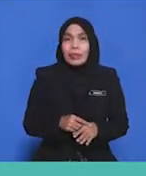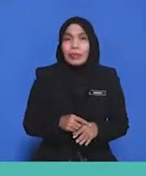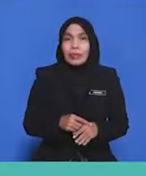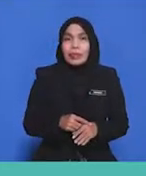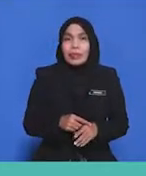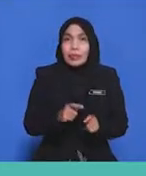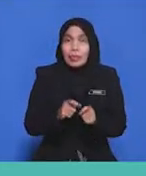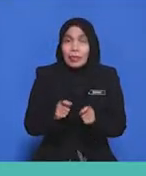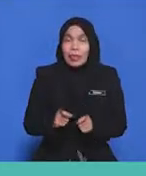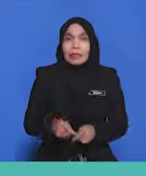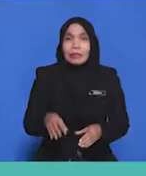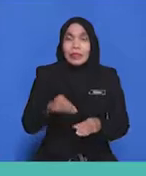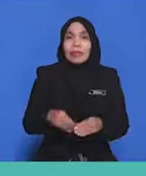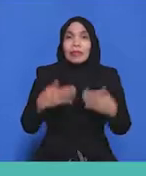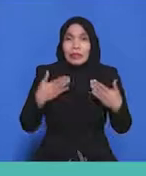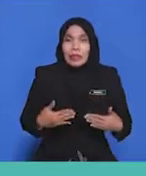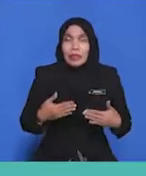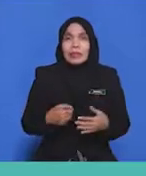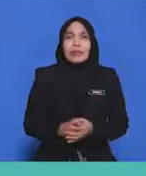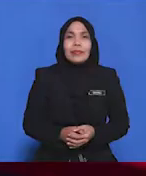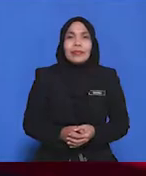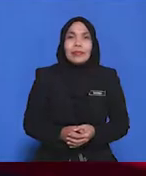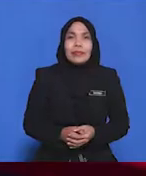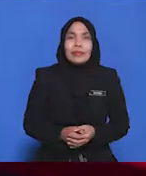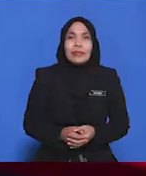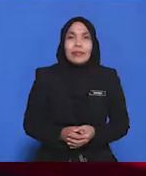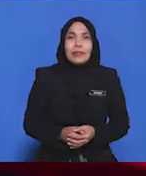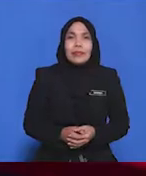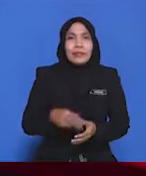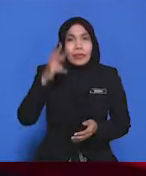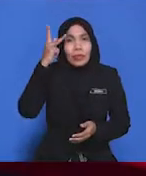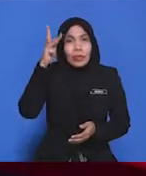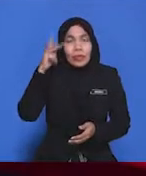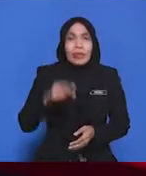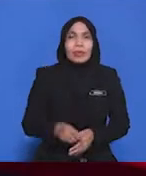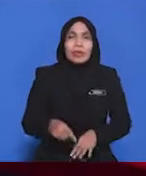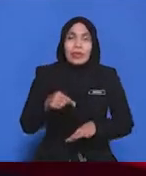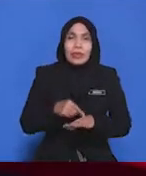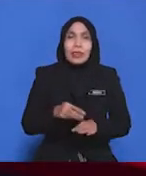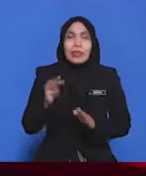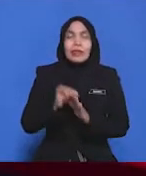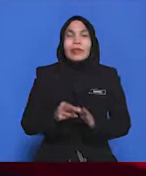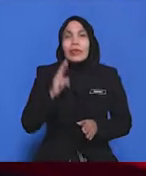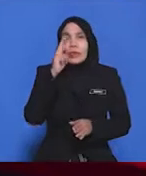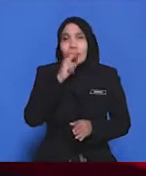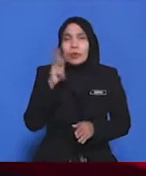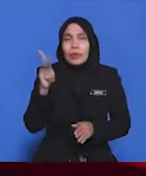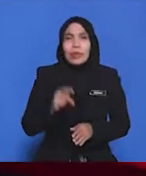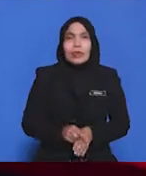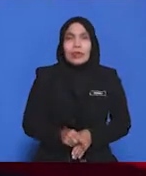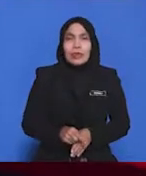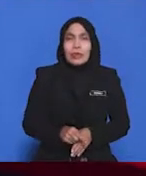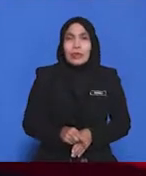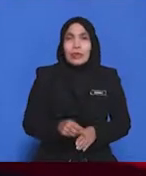dalam sesuatu institusi sukan. Konsep ini merupakan suatu